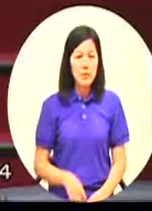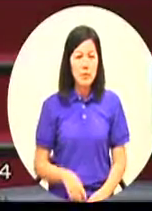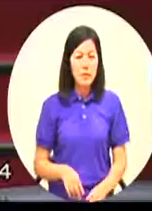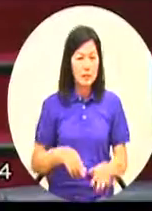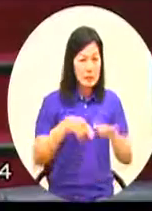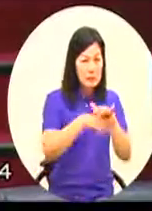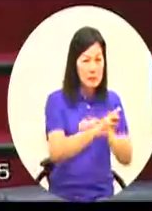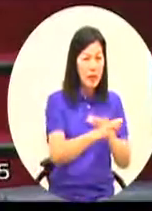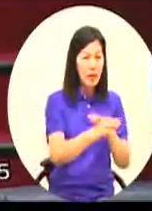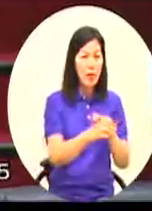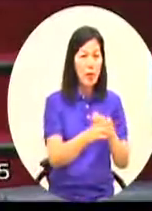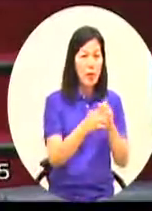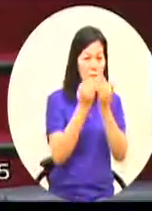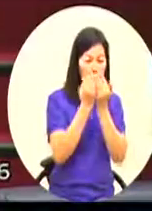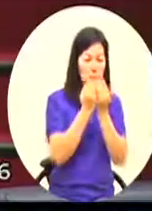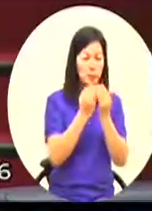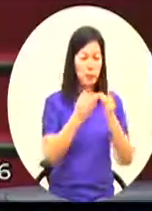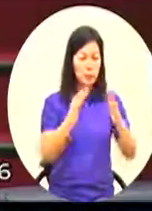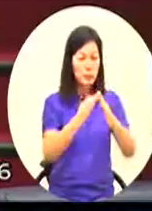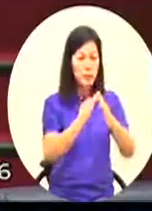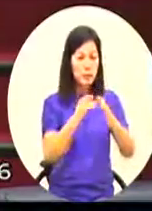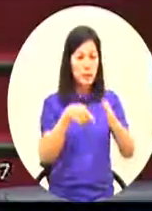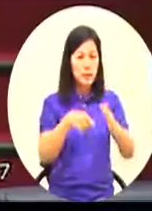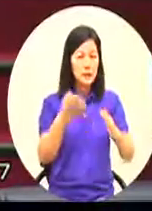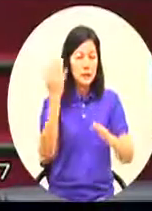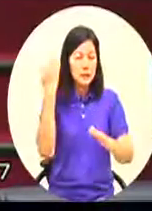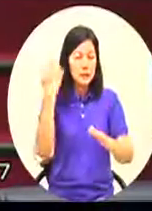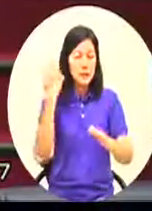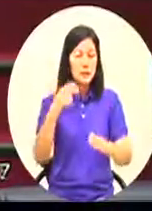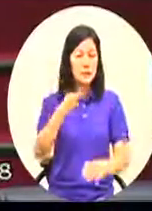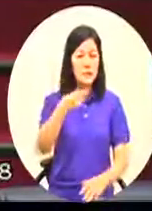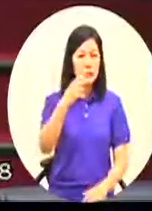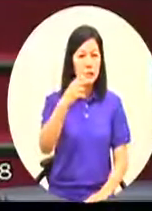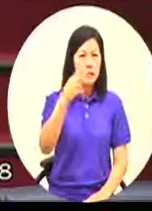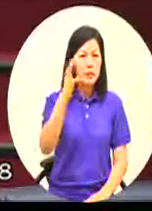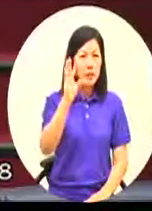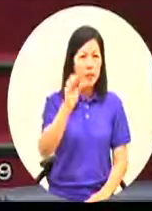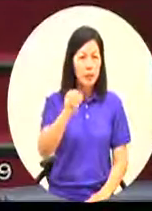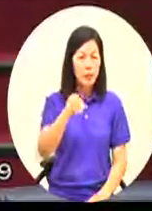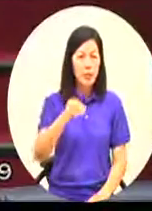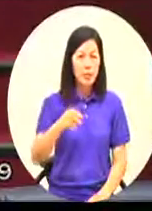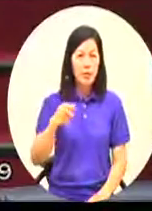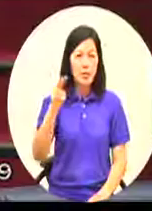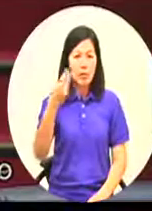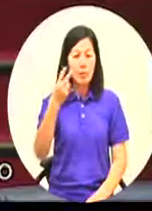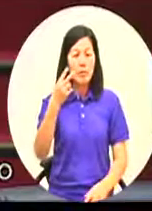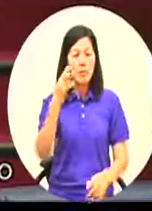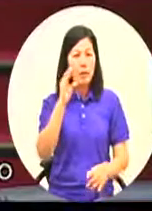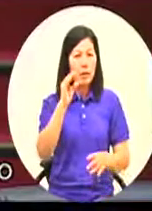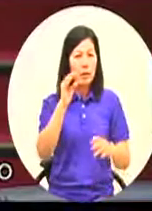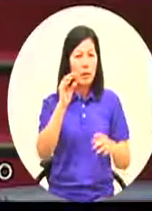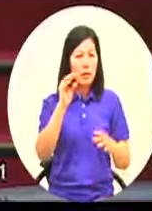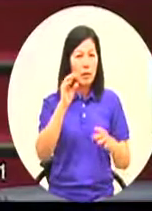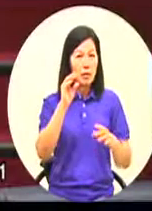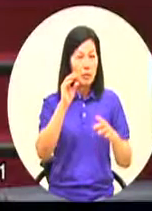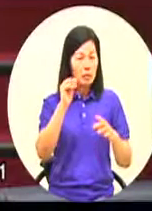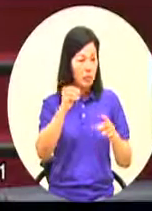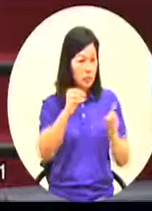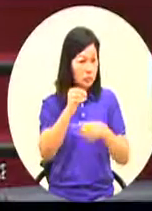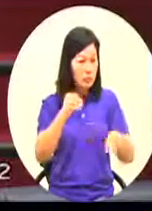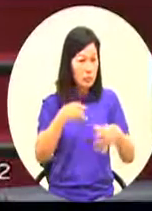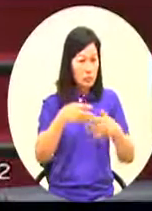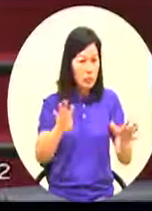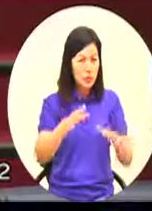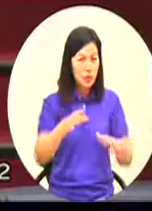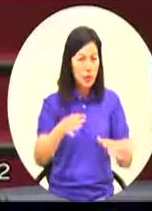以前上一任编了不到200万，叫我们200多个人去做避难屋。台风的时候大家都不敢做，每一年